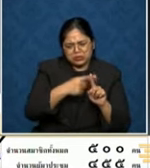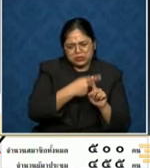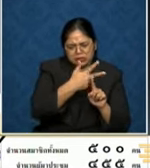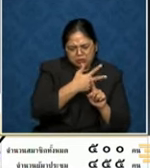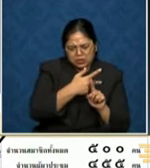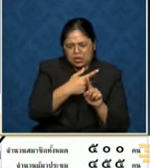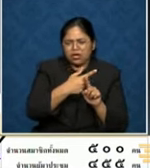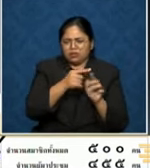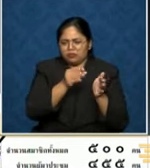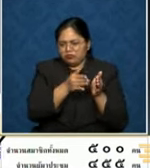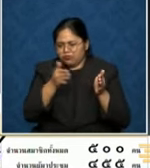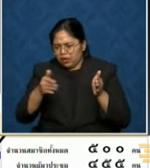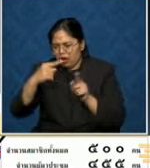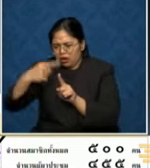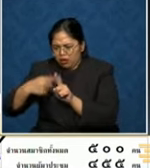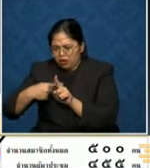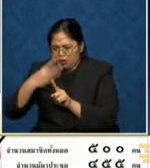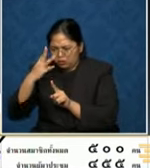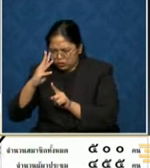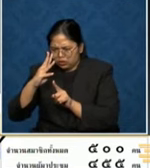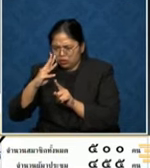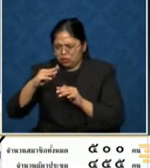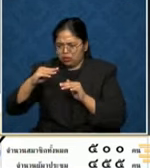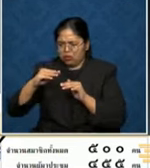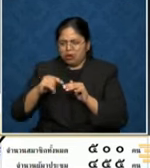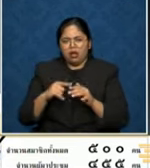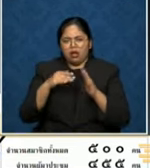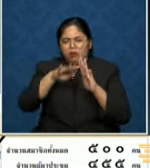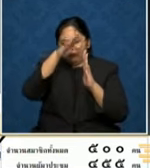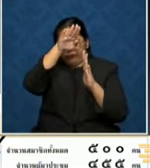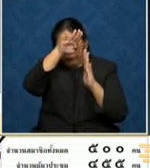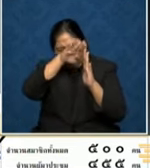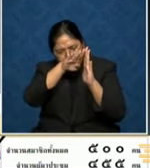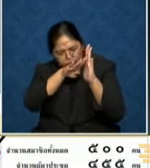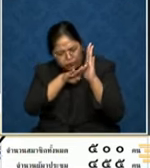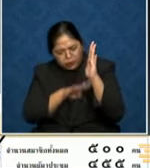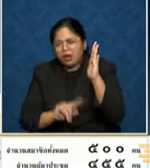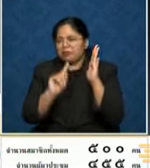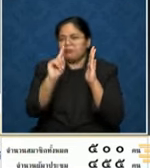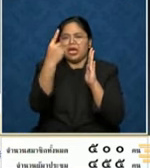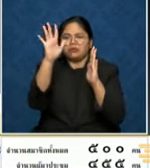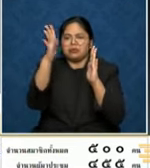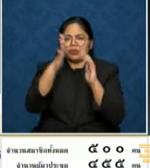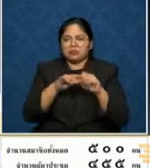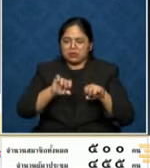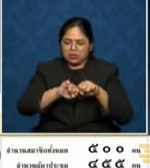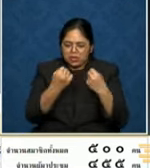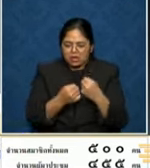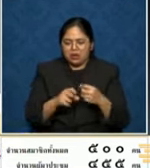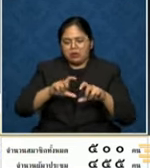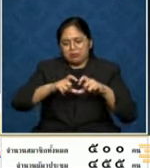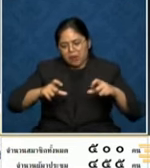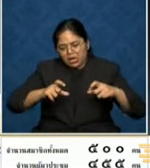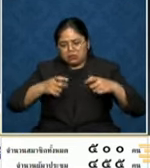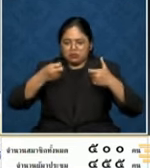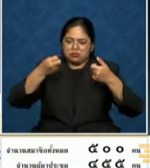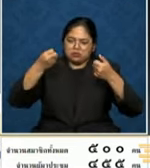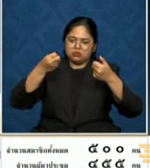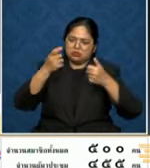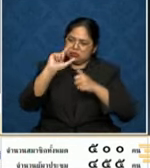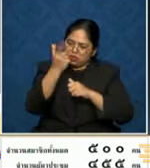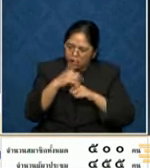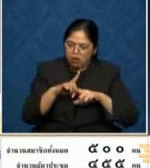มาเป็นผลงานของ6เดือนนะคะทั้งแถบลดรายจ่ายเนี่ยค่ะไม่มีอะไรใหม่เลยนะคะแล้วก็มีตัดเรื่องบัตรทองผ่าตัดแปลงเพศออกไปเ